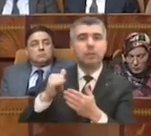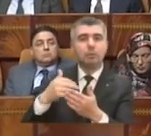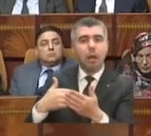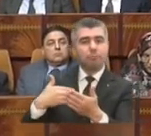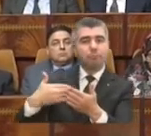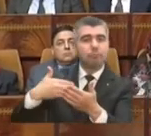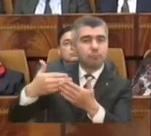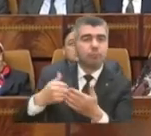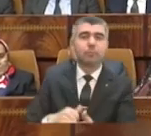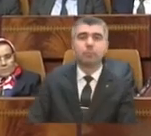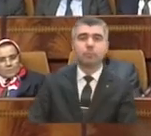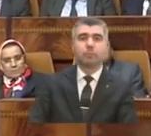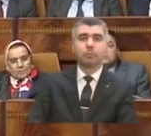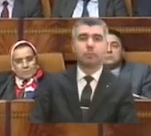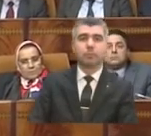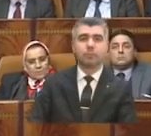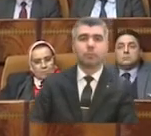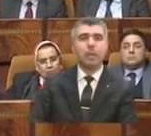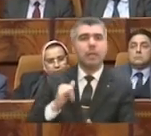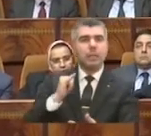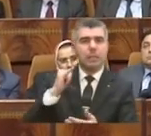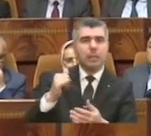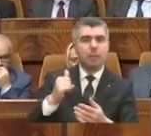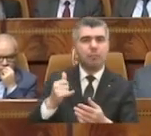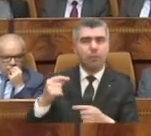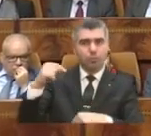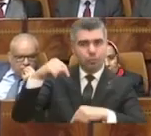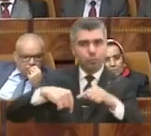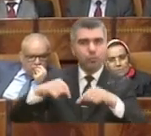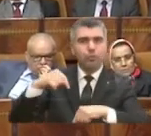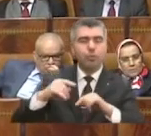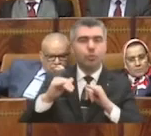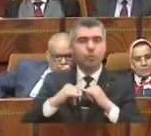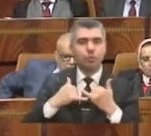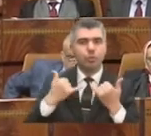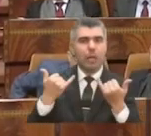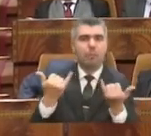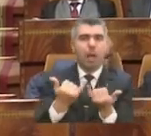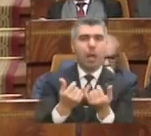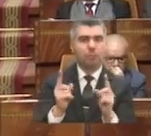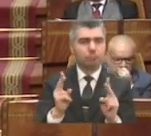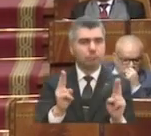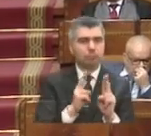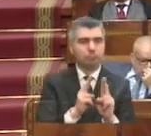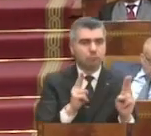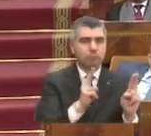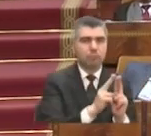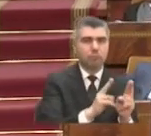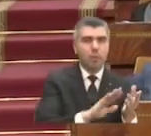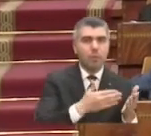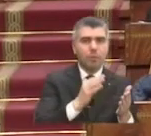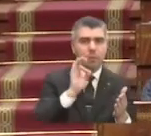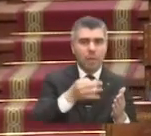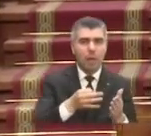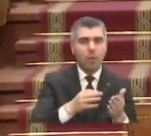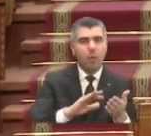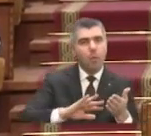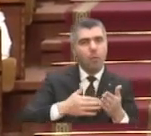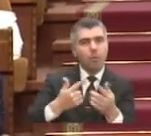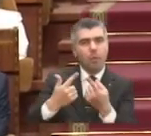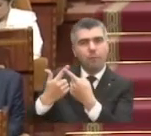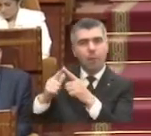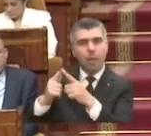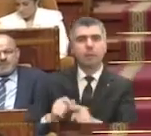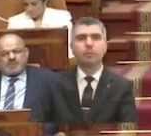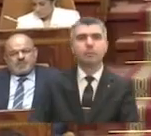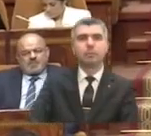الابعاد اذ يحتضن العديد من المؤتمرات واللقاءات العامه والموضوعاتيه متعدده